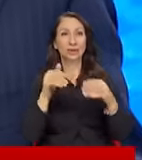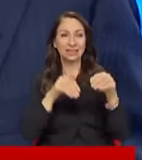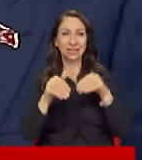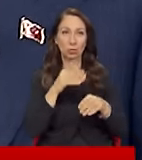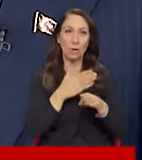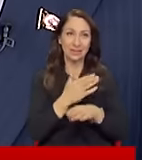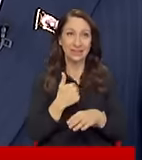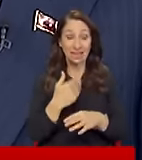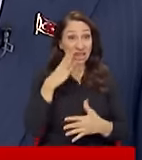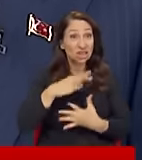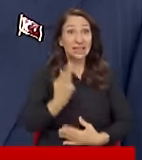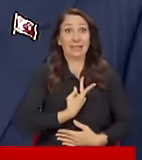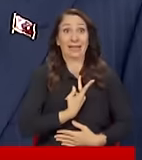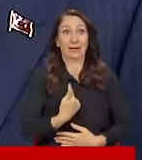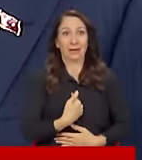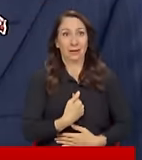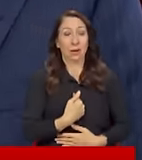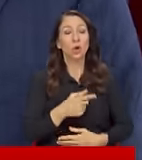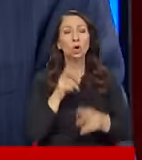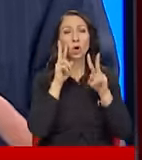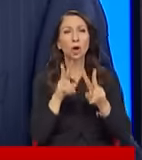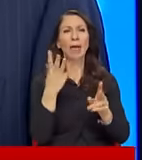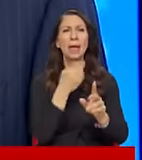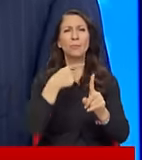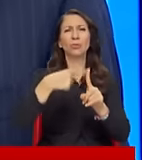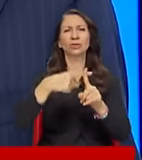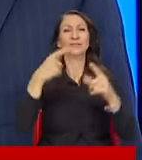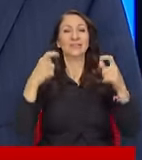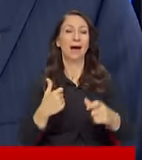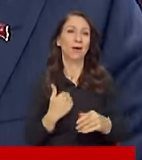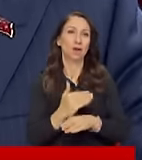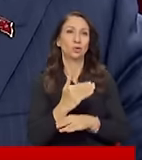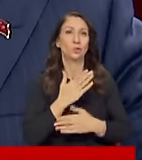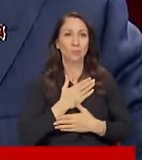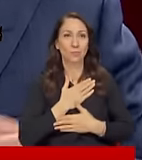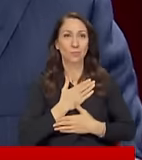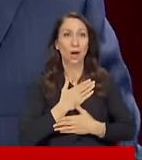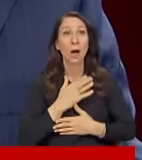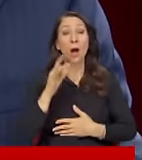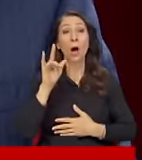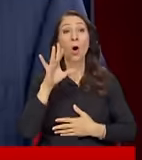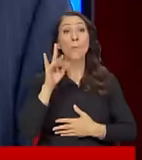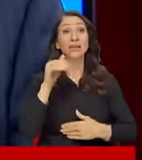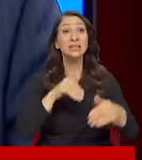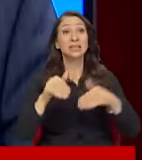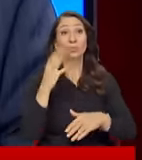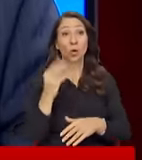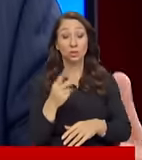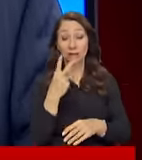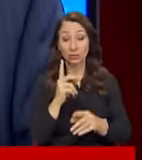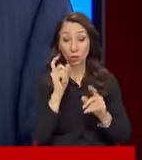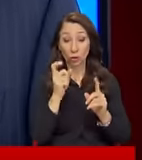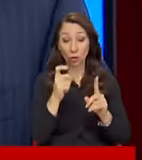seçimim aslında şahsi olarak. Gördüğüm en pozitif sahayı yaşıyorum. 15 seçim olmuş